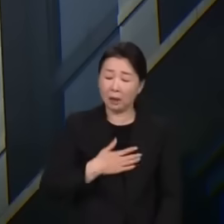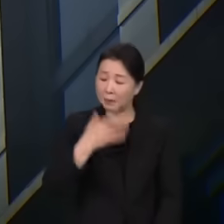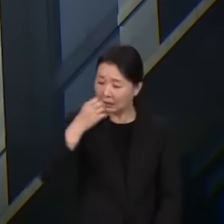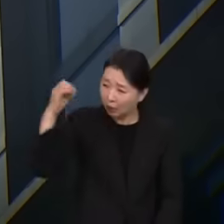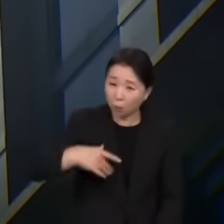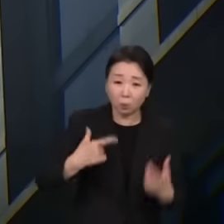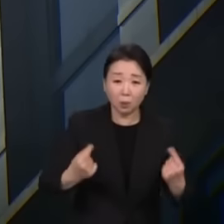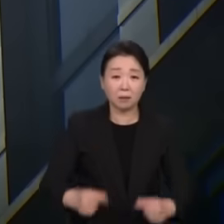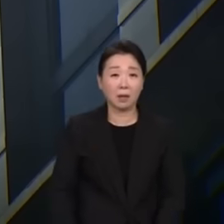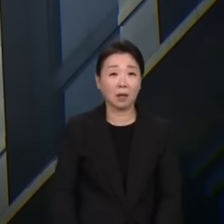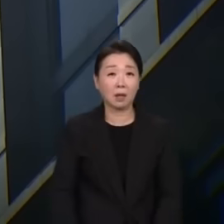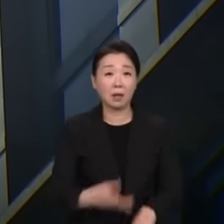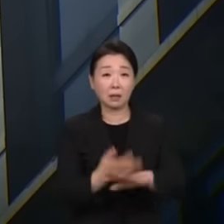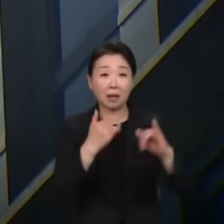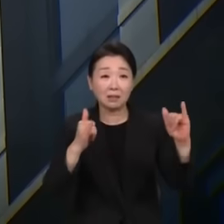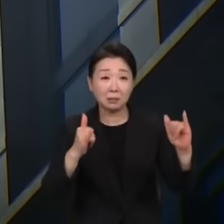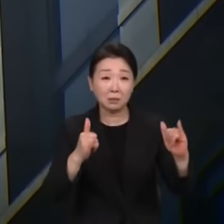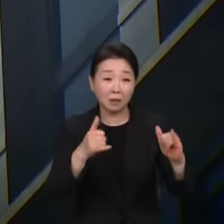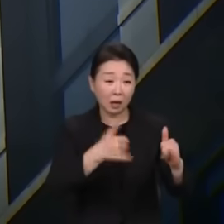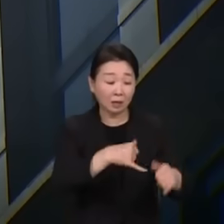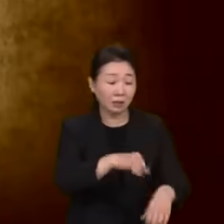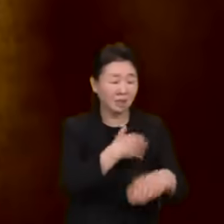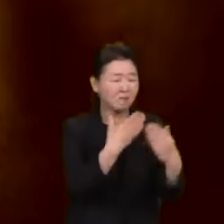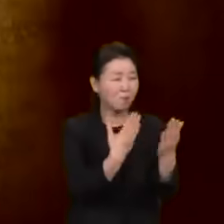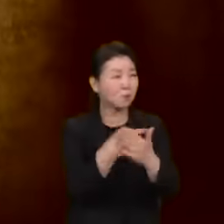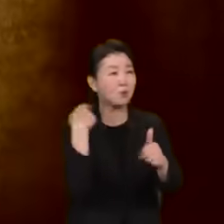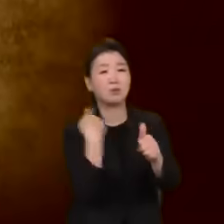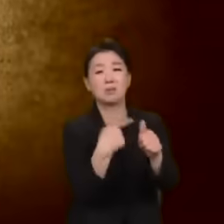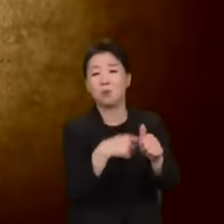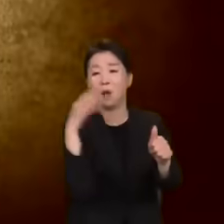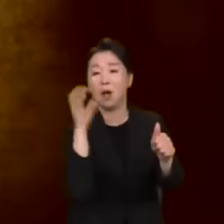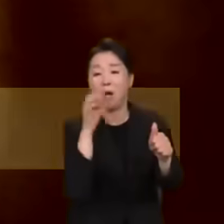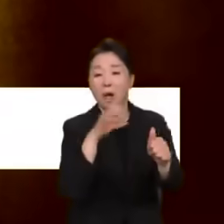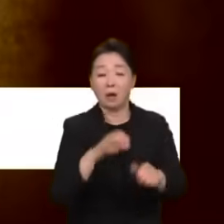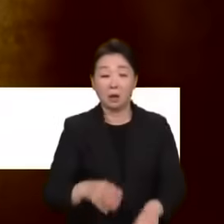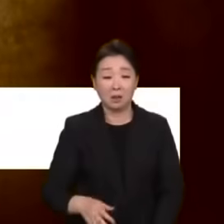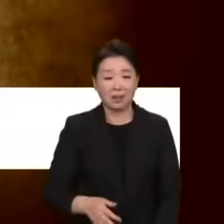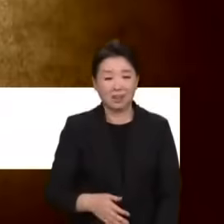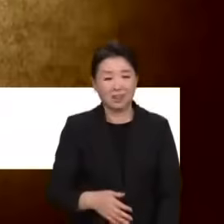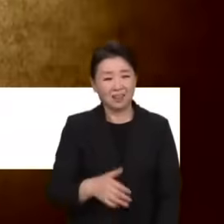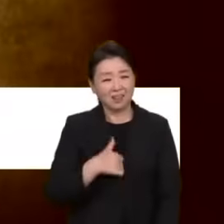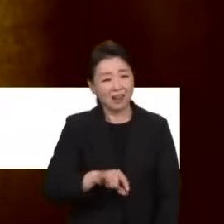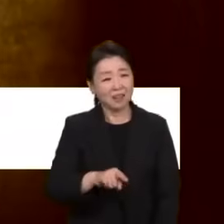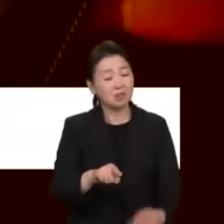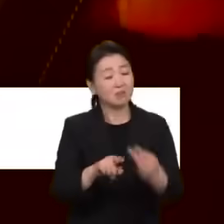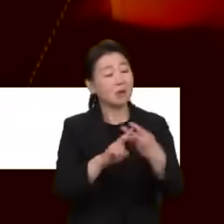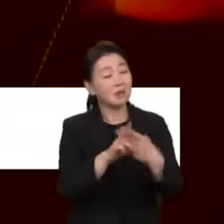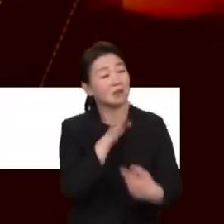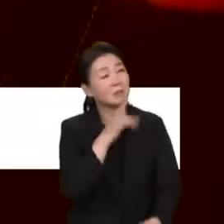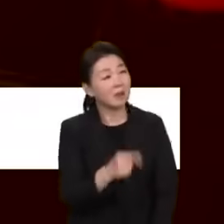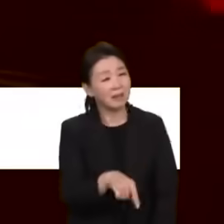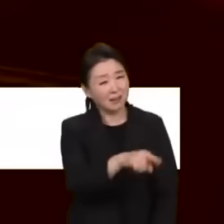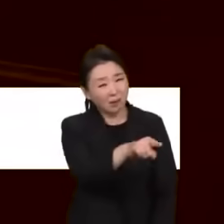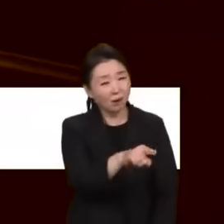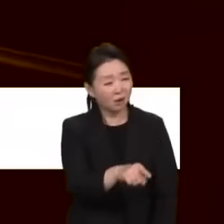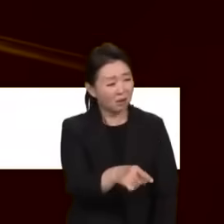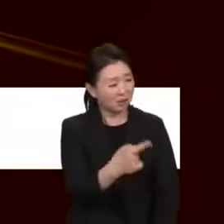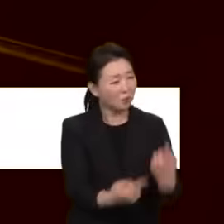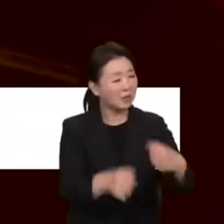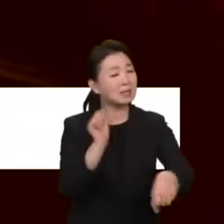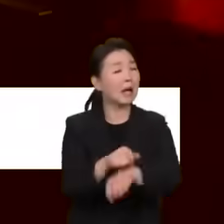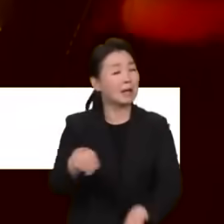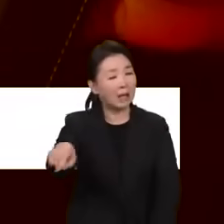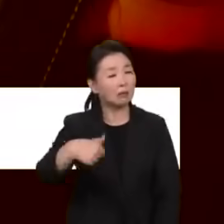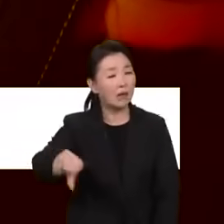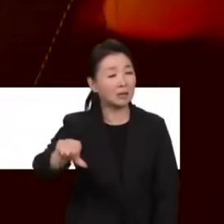생 또다른 사람들에겐 아들까지 먹였다고 합니다 내 아들 2학년인데 내가 그래도 이거보다 잘하겠다